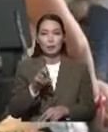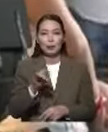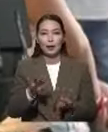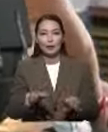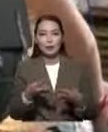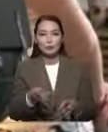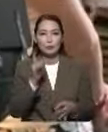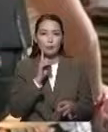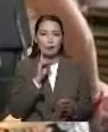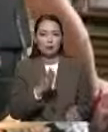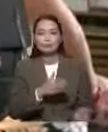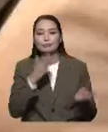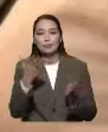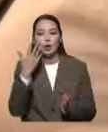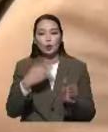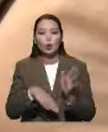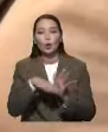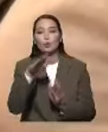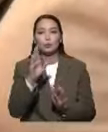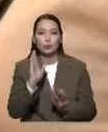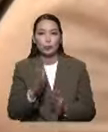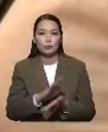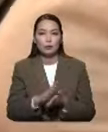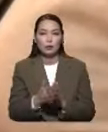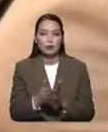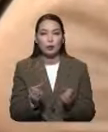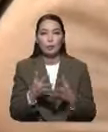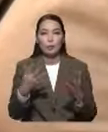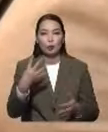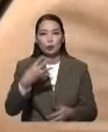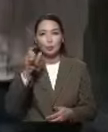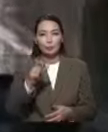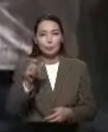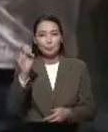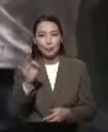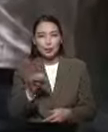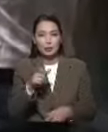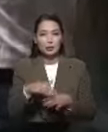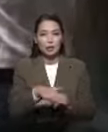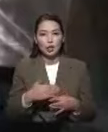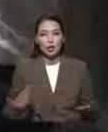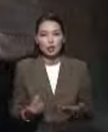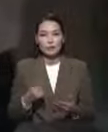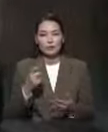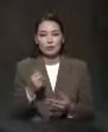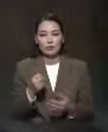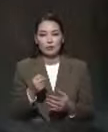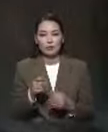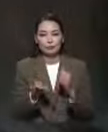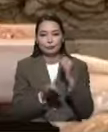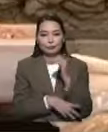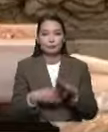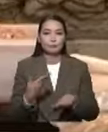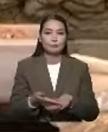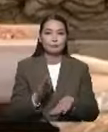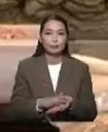пока отложили до лучших врем А пока более 40% населения страны живёт за чертой бедности и это